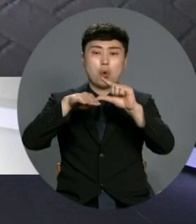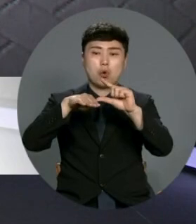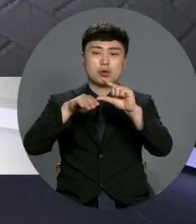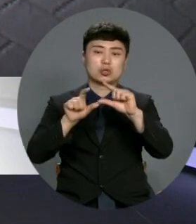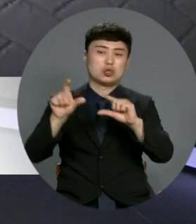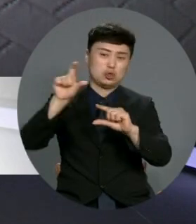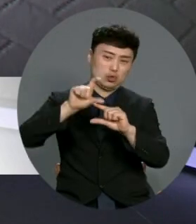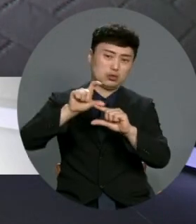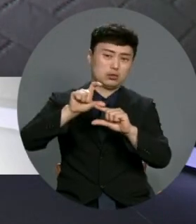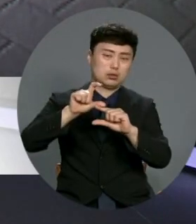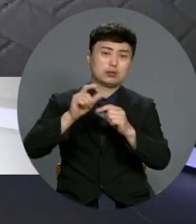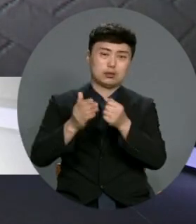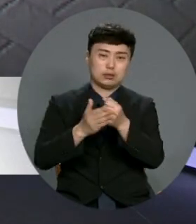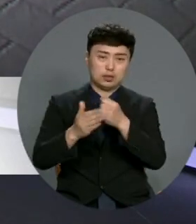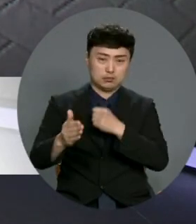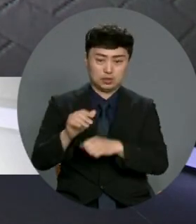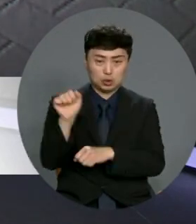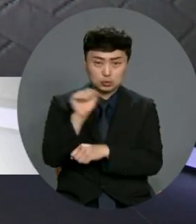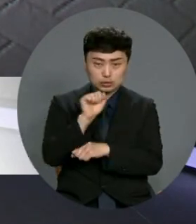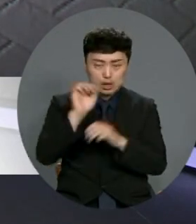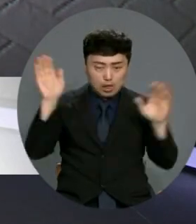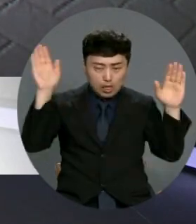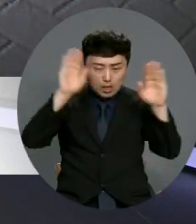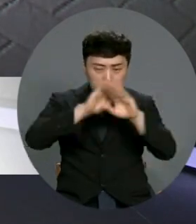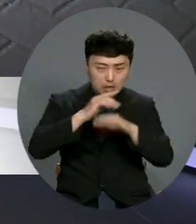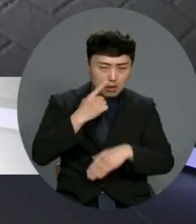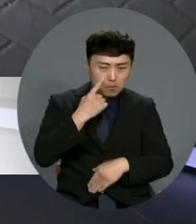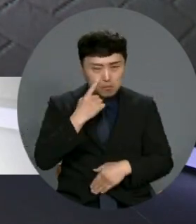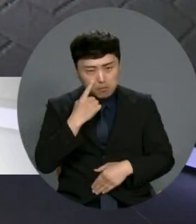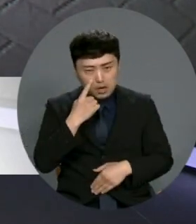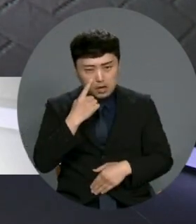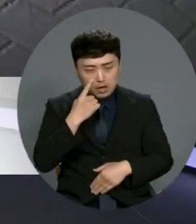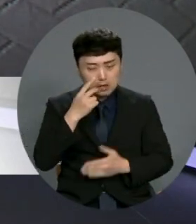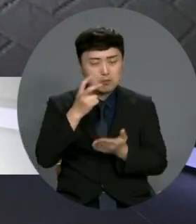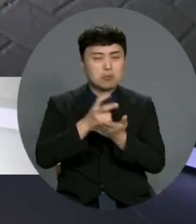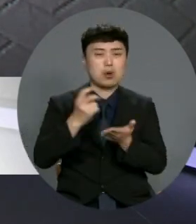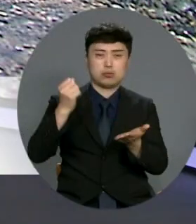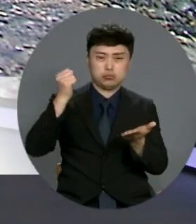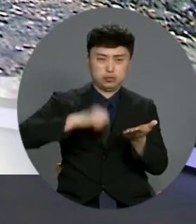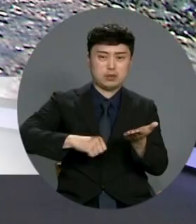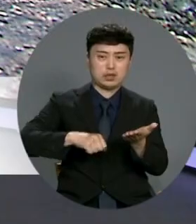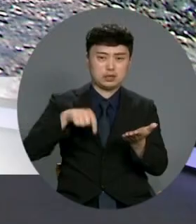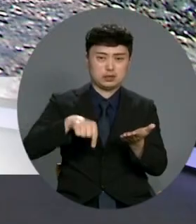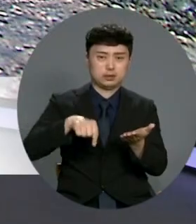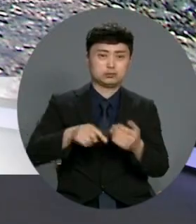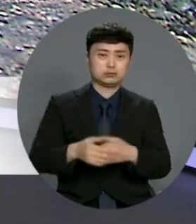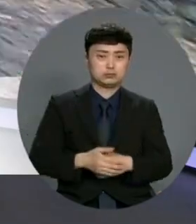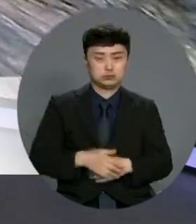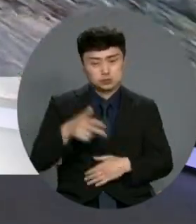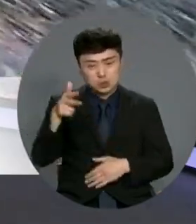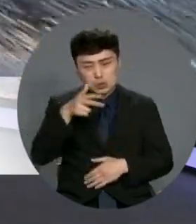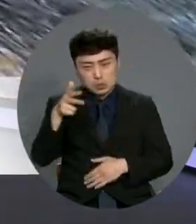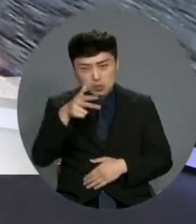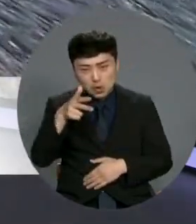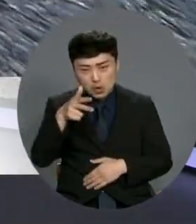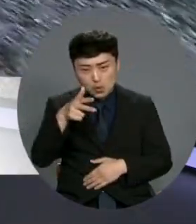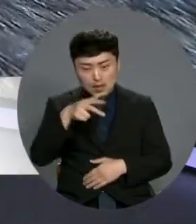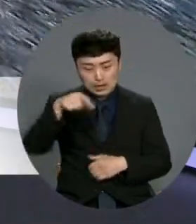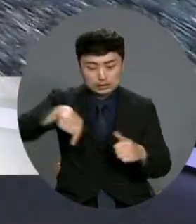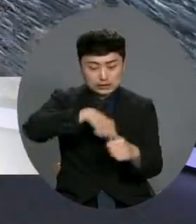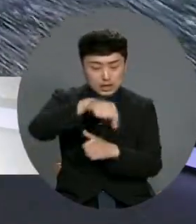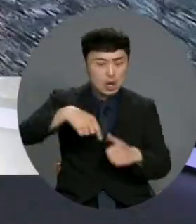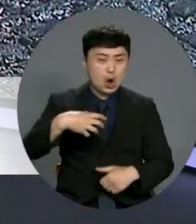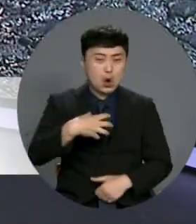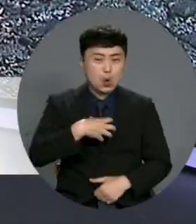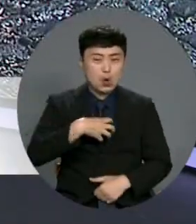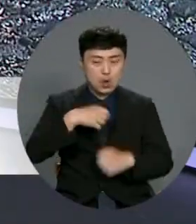높았습니다. 게다가 운전자들이 밤에도 알아볼 수 있게 해야 한다는 규정도 지키지 않았습니다. 취재진은 이런 상황이 얼마나 위험한 건지 좀